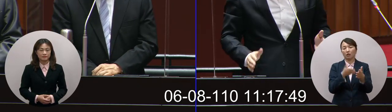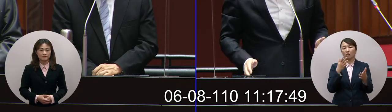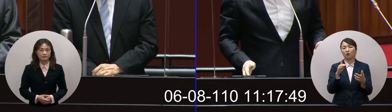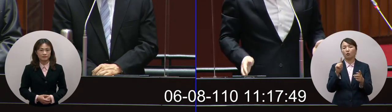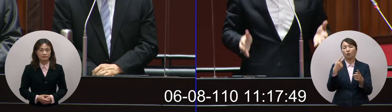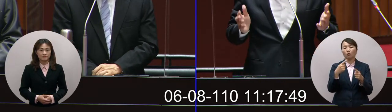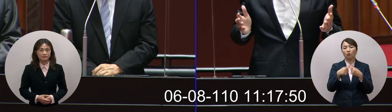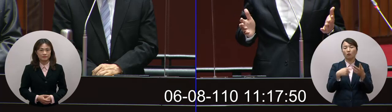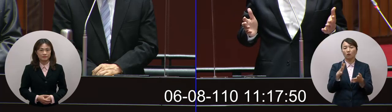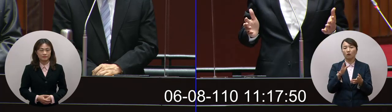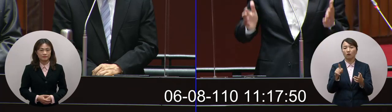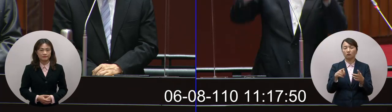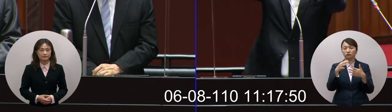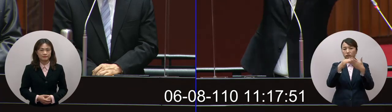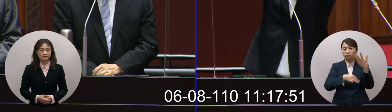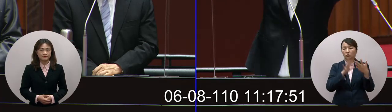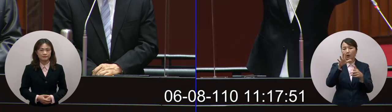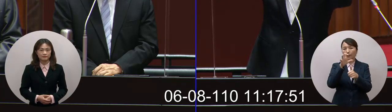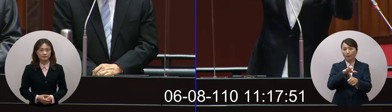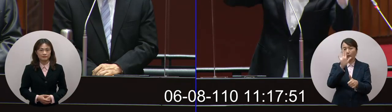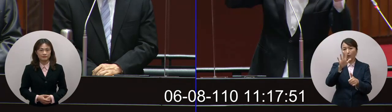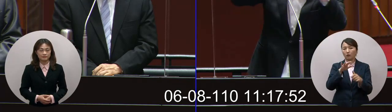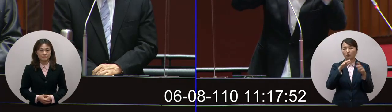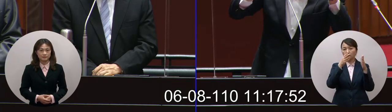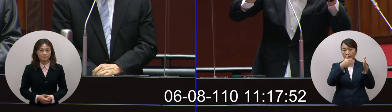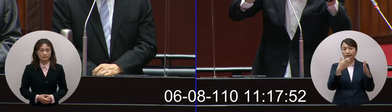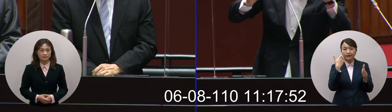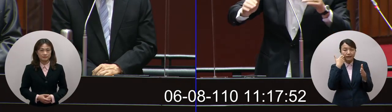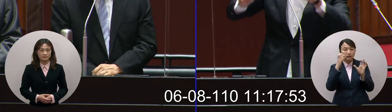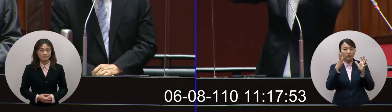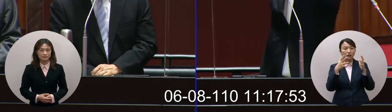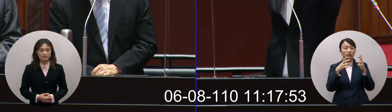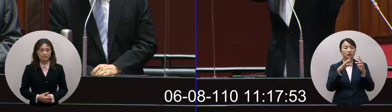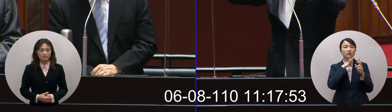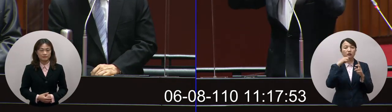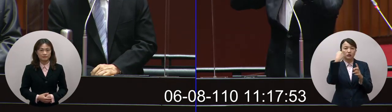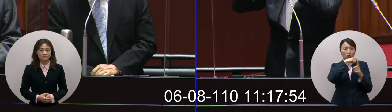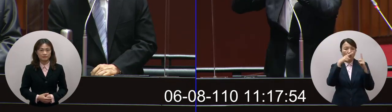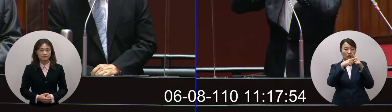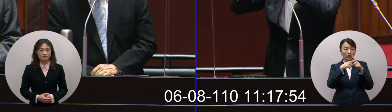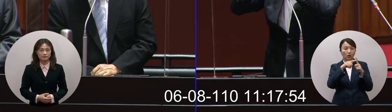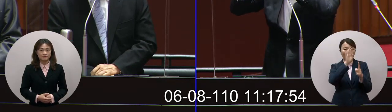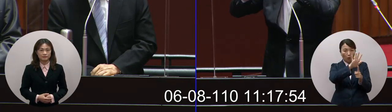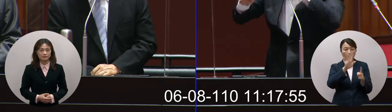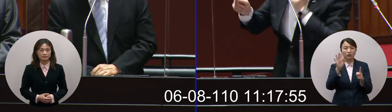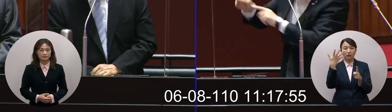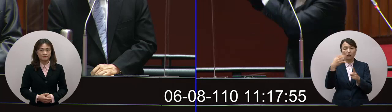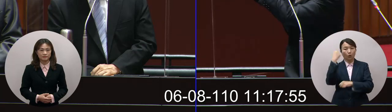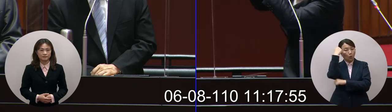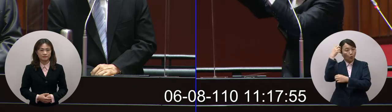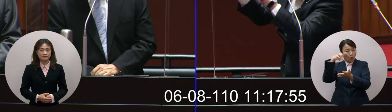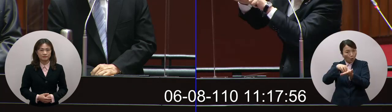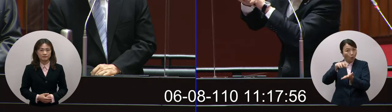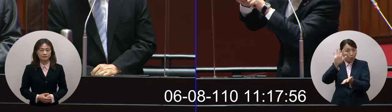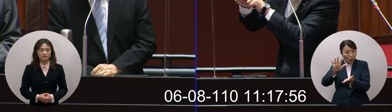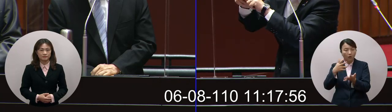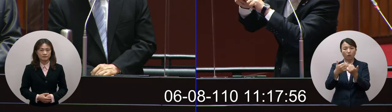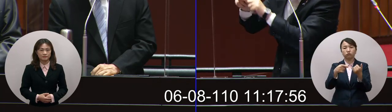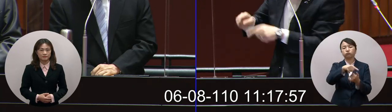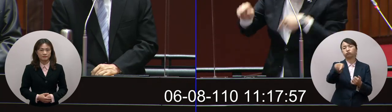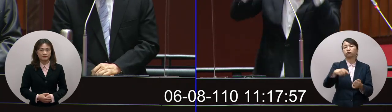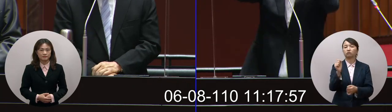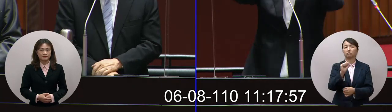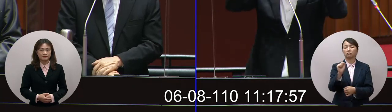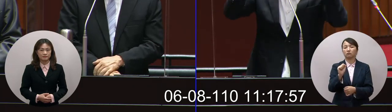先啊，因为咱限制啥货？咱限制中华民国啊，永久居留证无啦，学生也无啦，